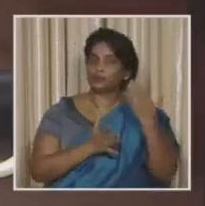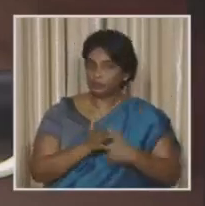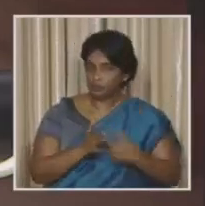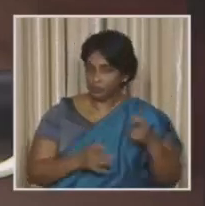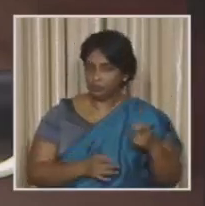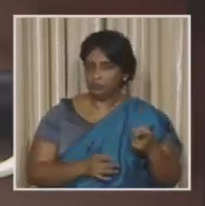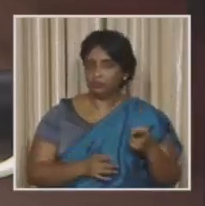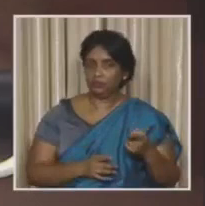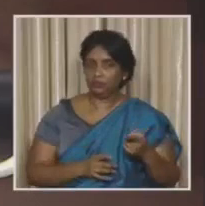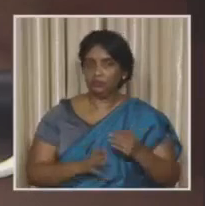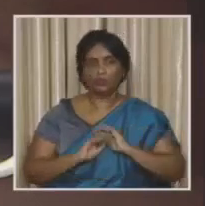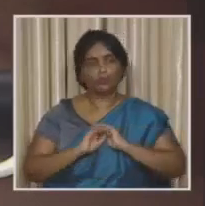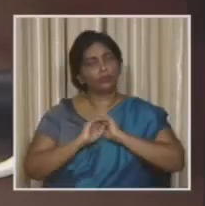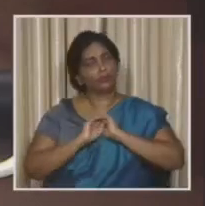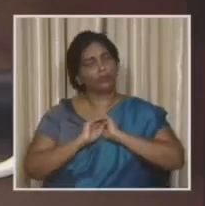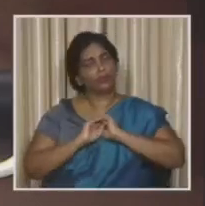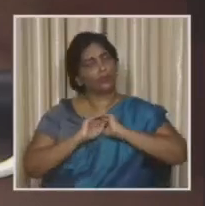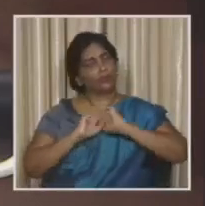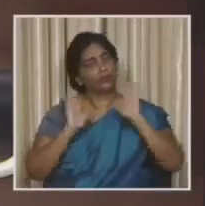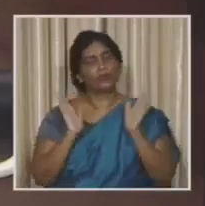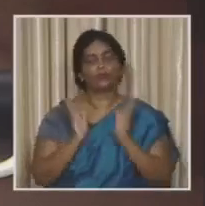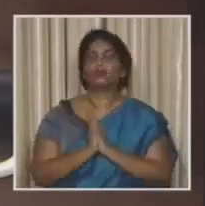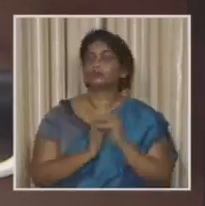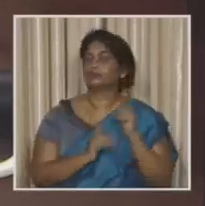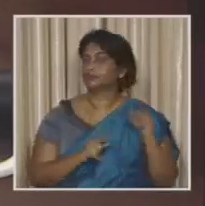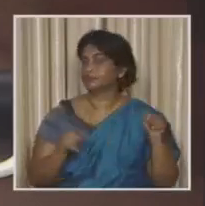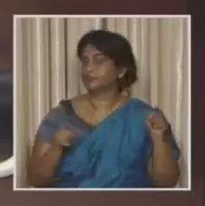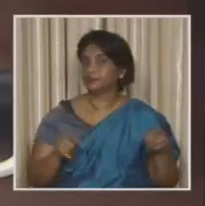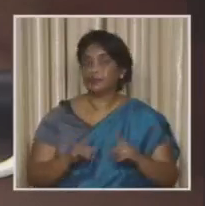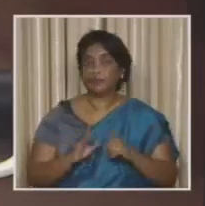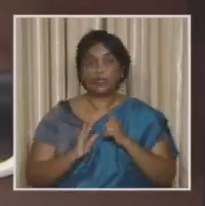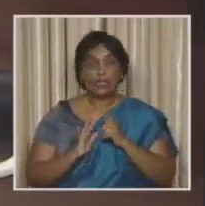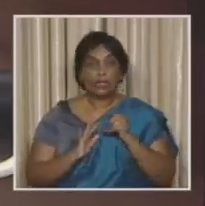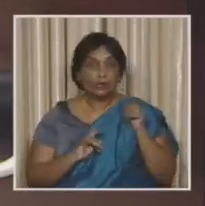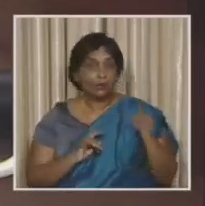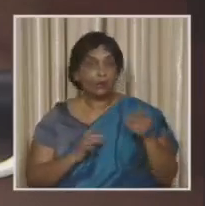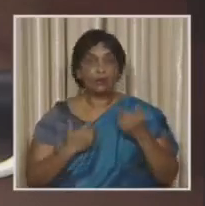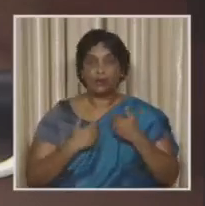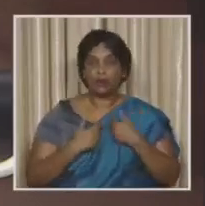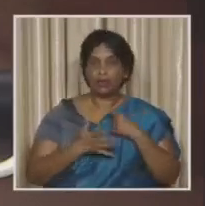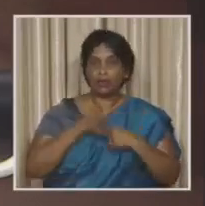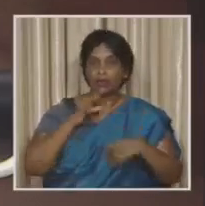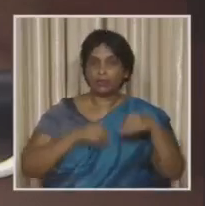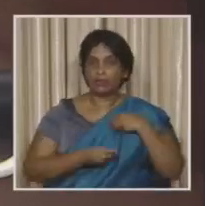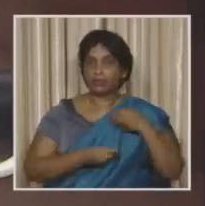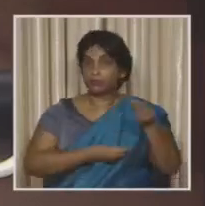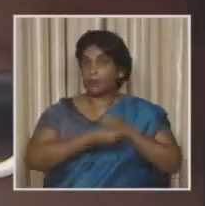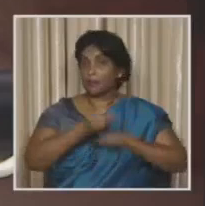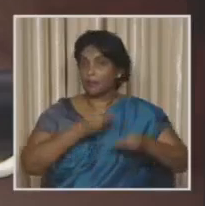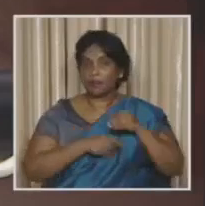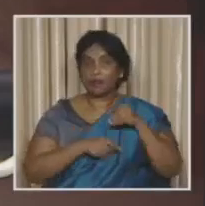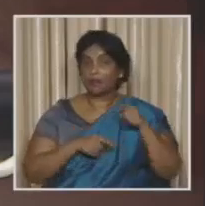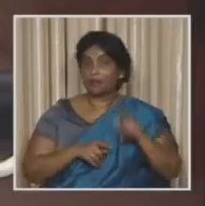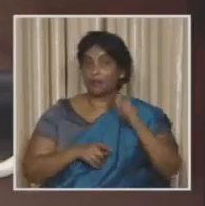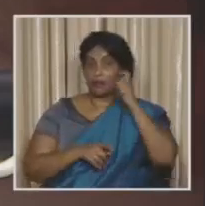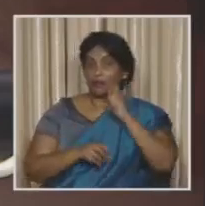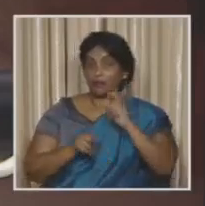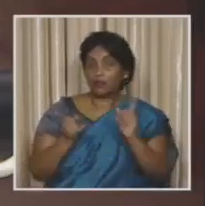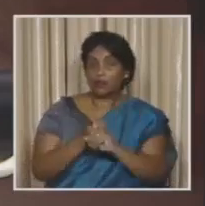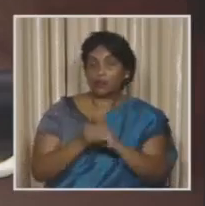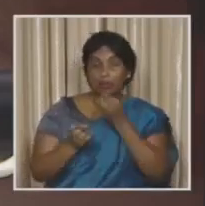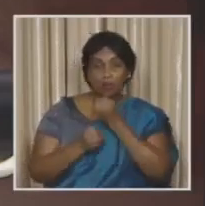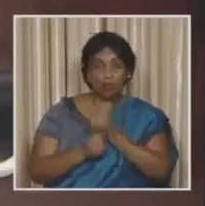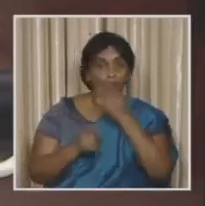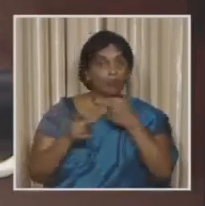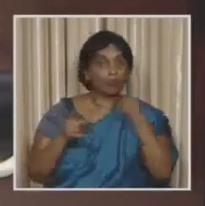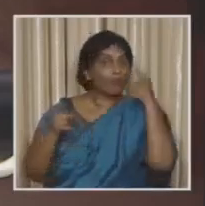binu. Mehem kisit tenek Ibrahim saha apagi desa panla ganu denu, memat rastre priyawat iwahlu